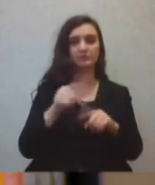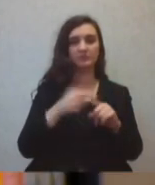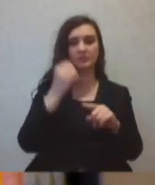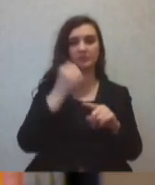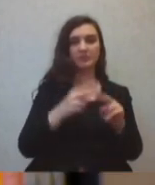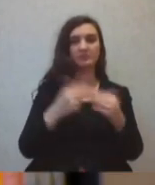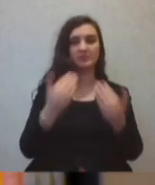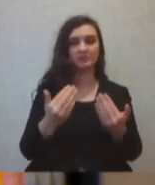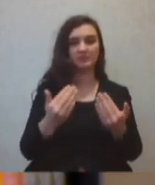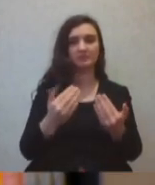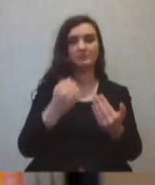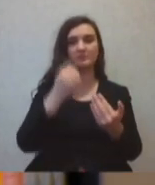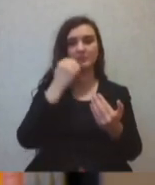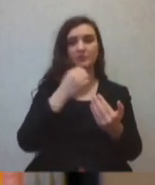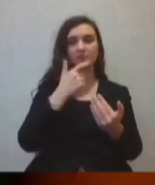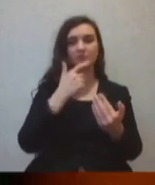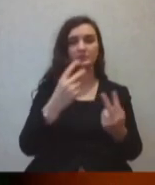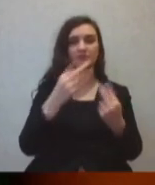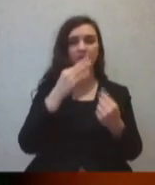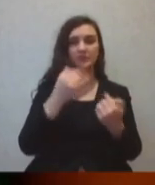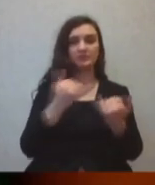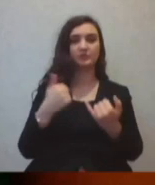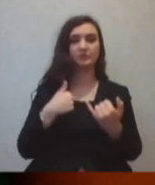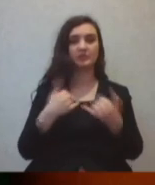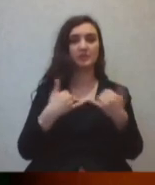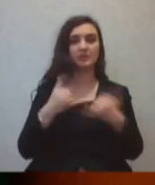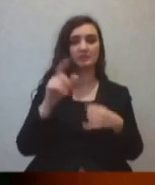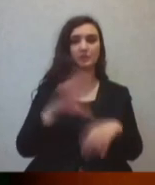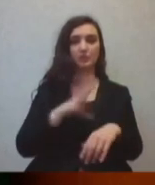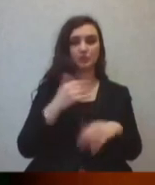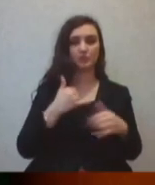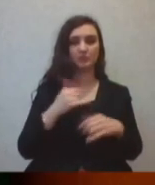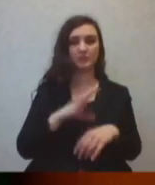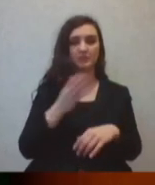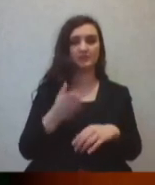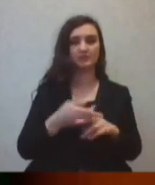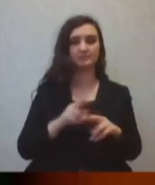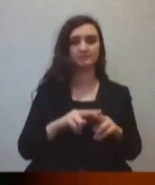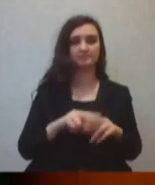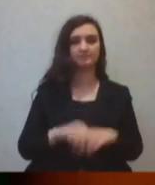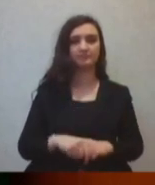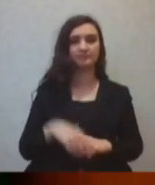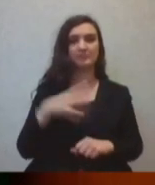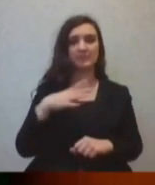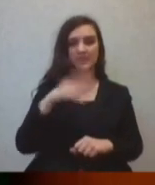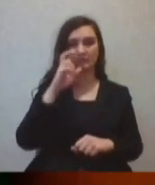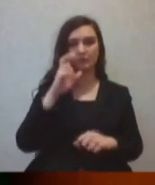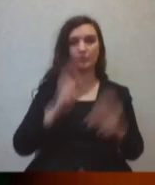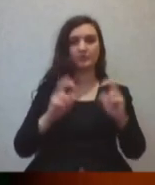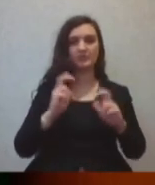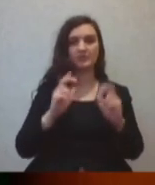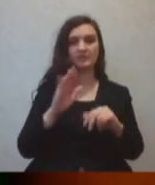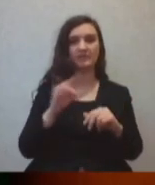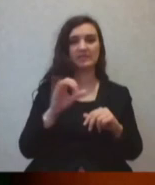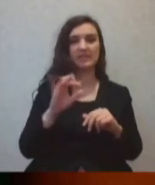მადლობა ამისათვის. მაყურებელს შევახსენებ, დღევანდელი ჩვენი გადაცემის სტუმარი გახდათ თბილისის სახელმწიფო